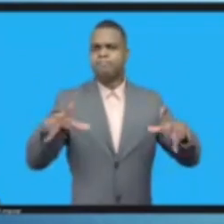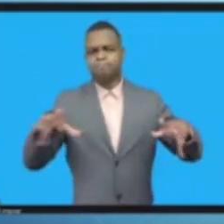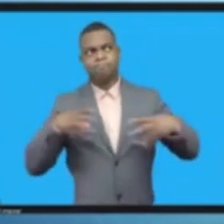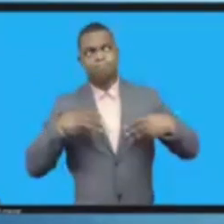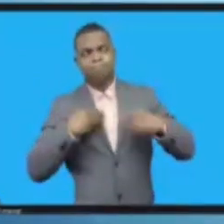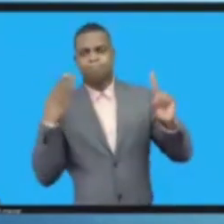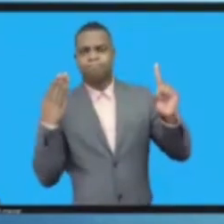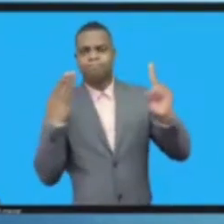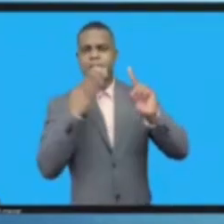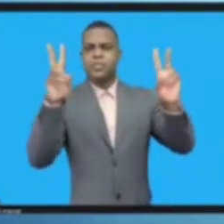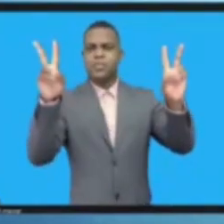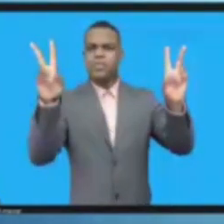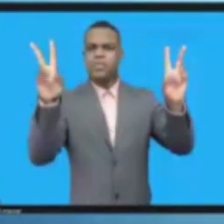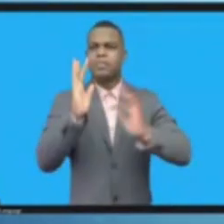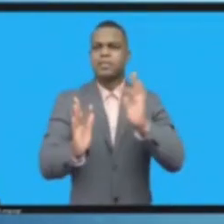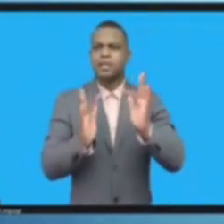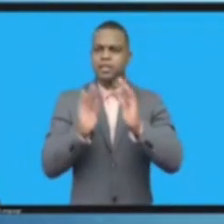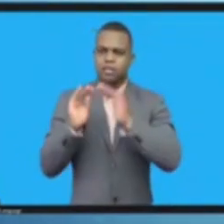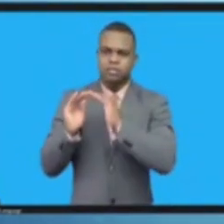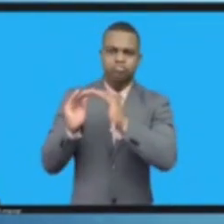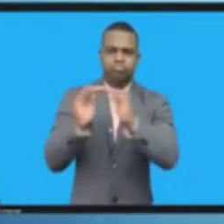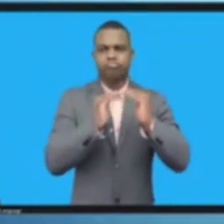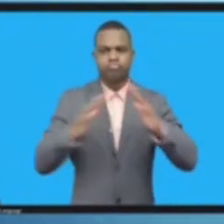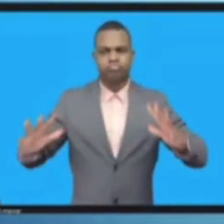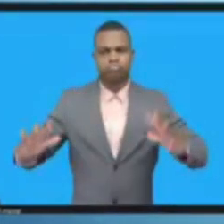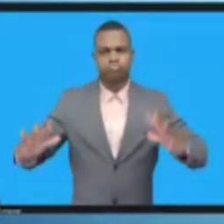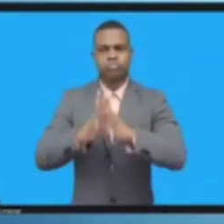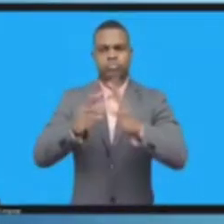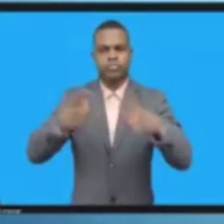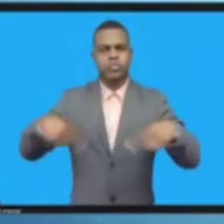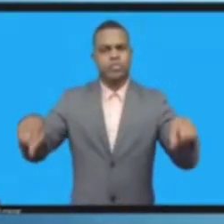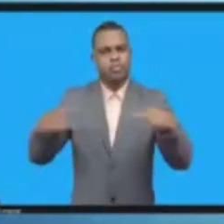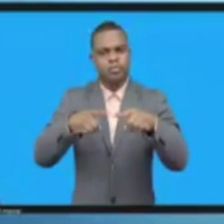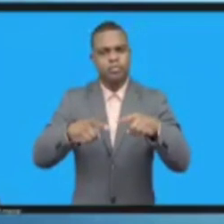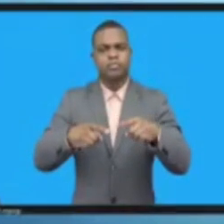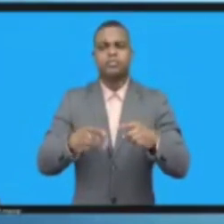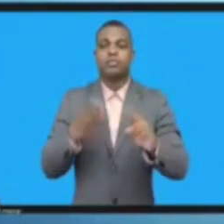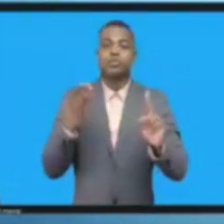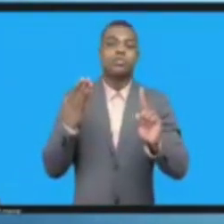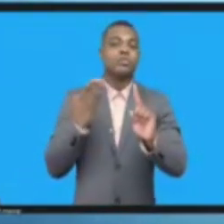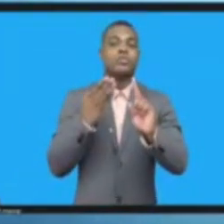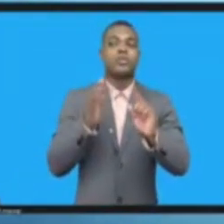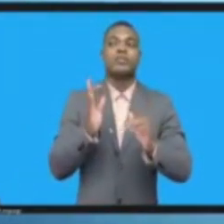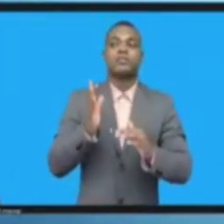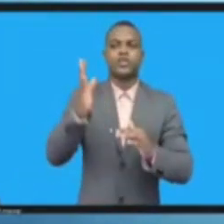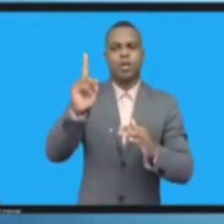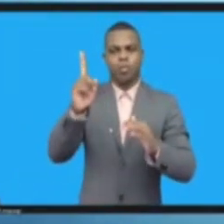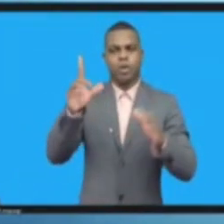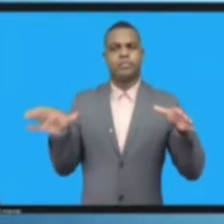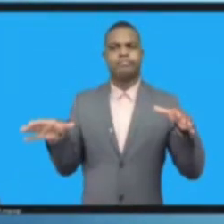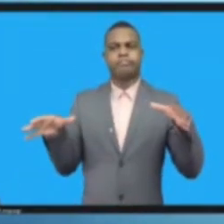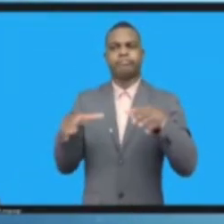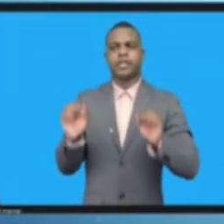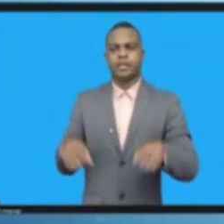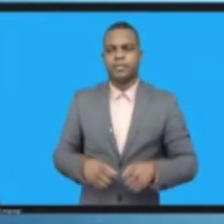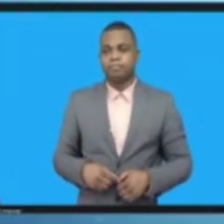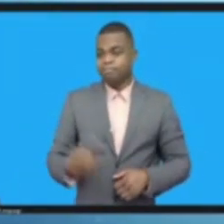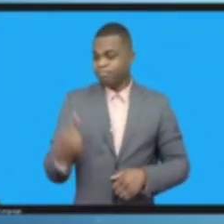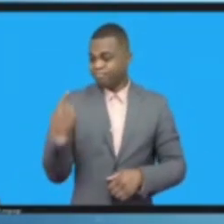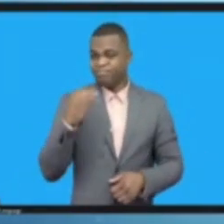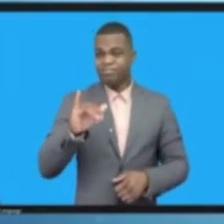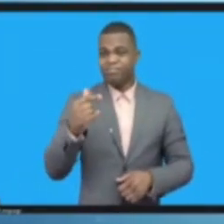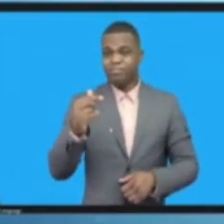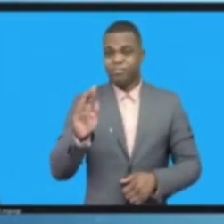communauté. Dans la même lancée, ce forum nous invite à